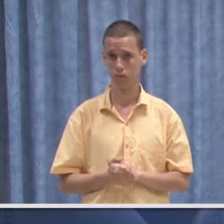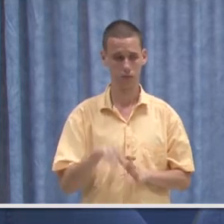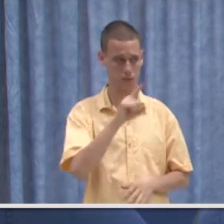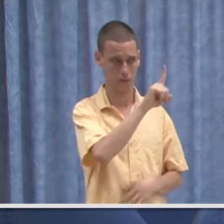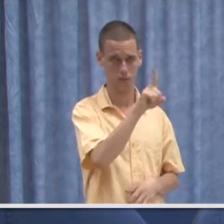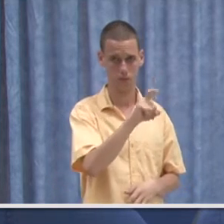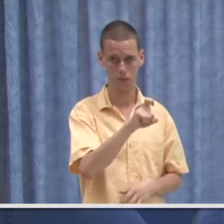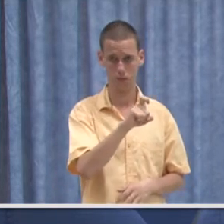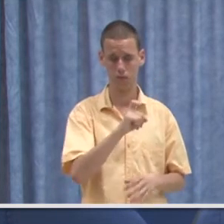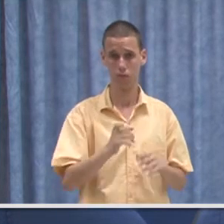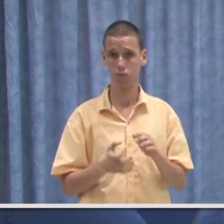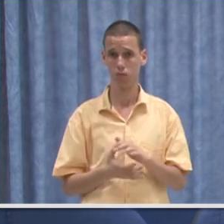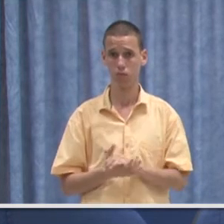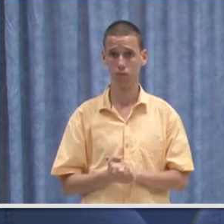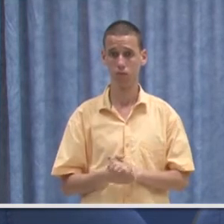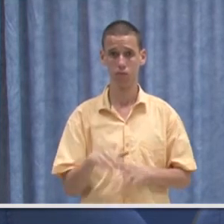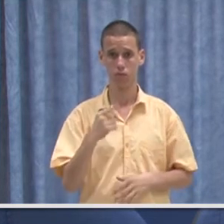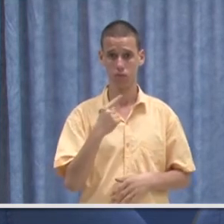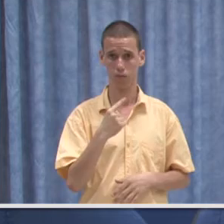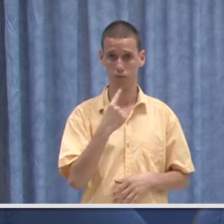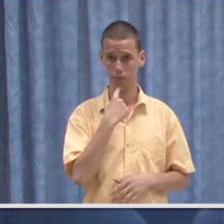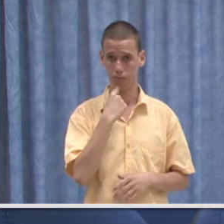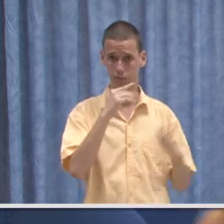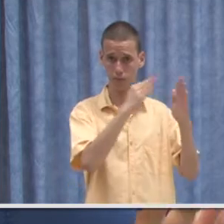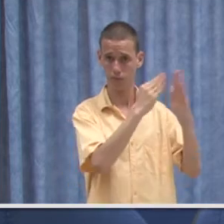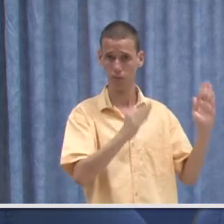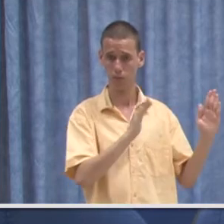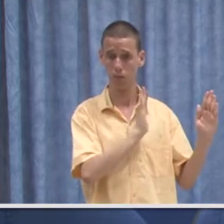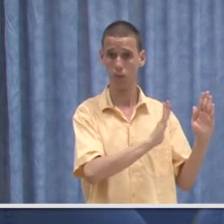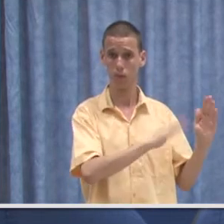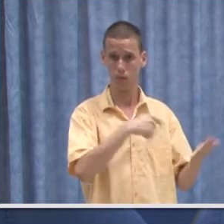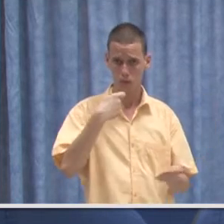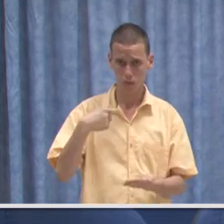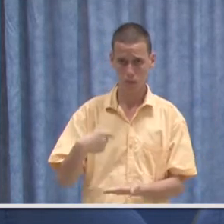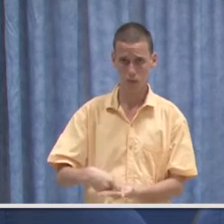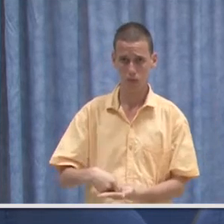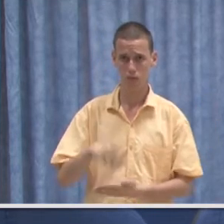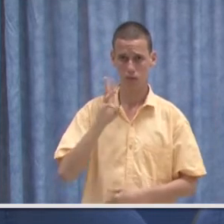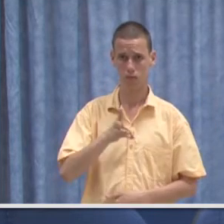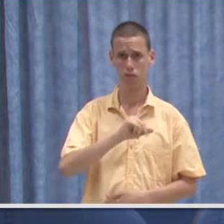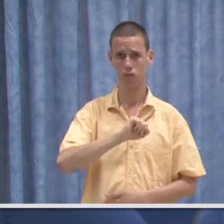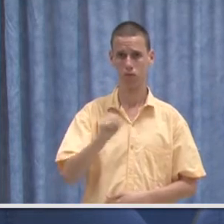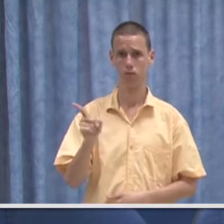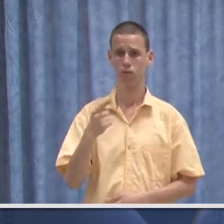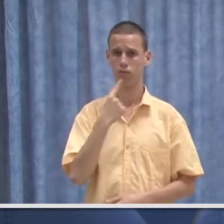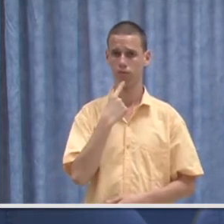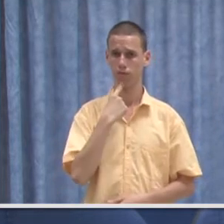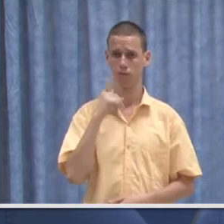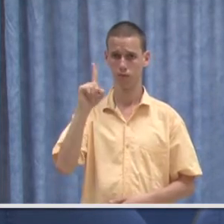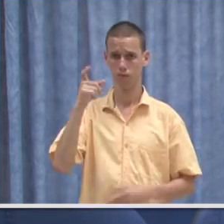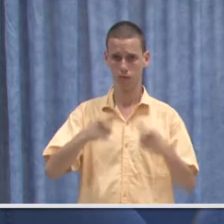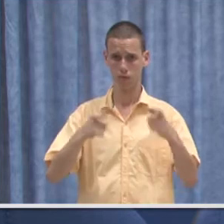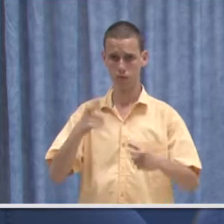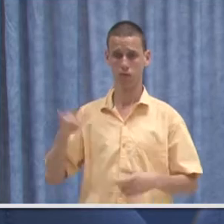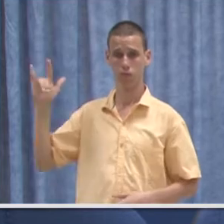Vous avez besoin de payer. Si vous faites quarantaine, c'est celle-là qui peut tourner là. Je nous dis, il y a des gens qui peuvent tourner, c'est celle-là présent. Je vais mettre de quarantaine. Je ne connais pas. Vous avez besoin de faciliter.